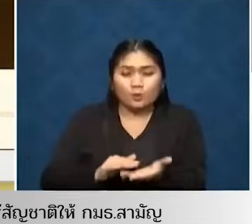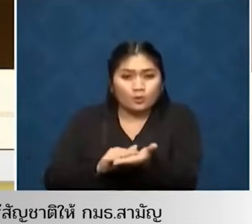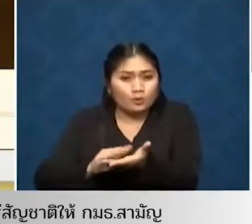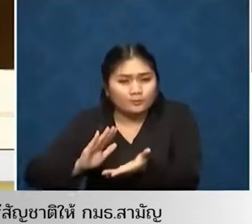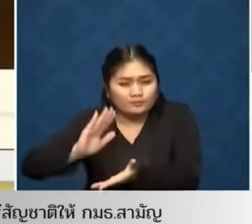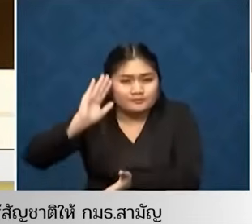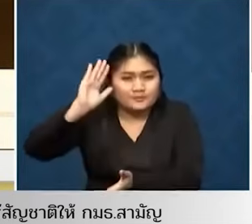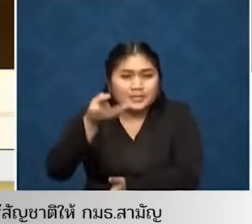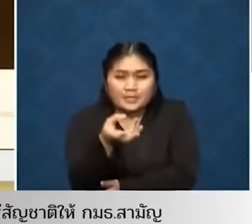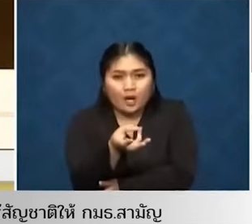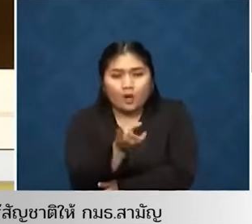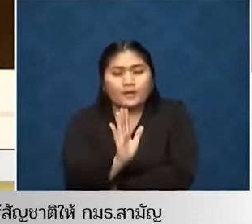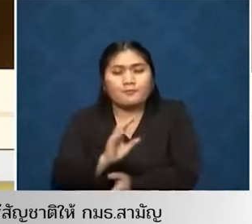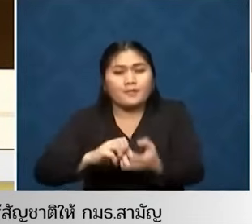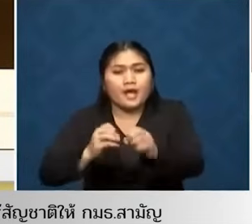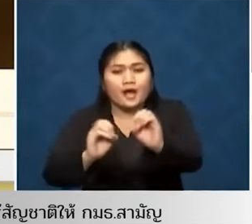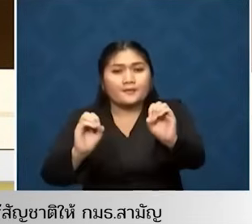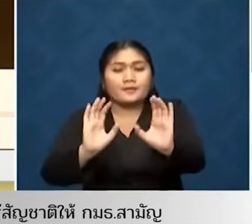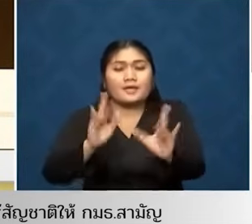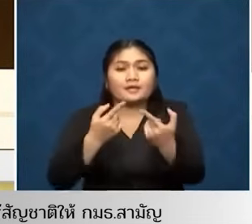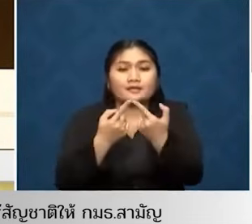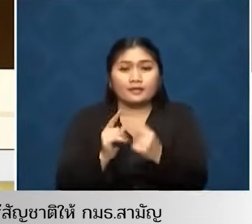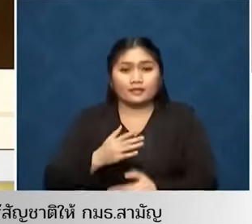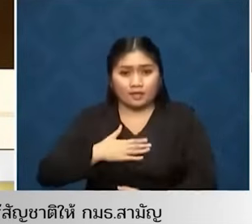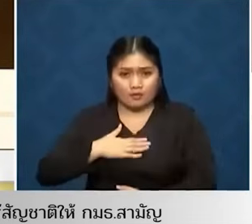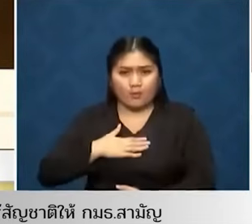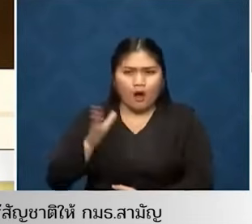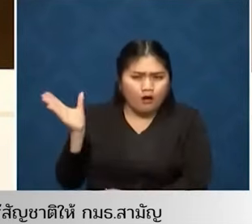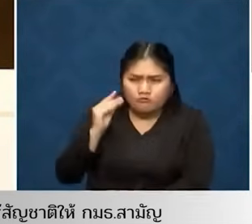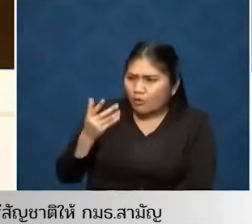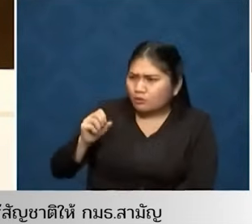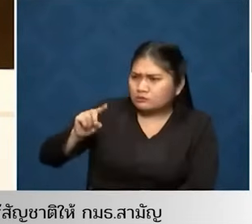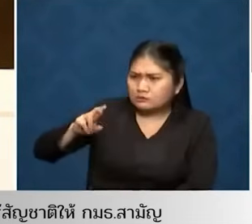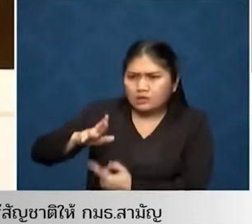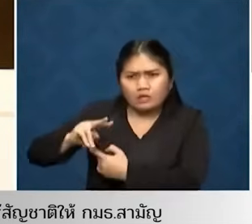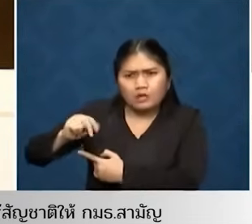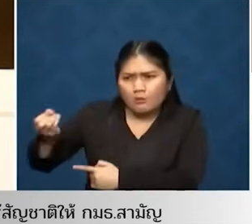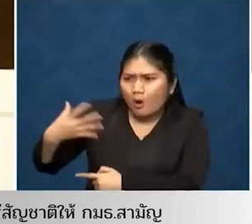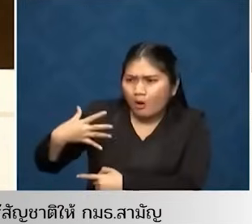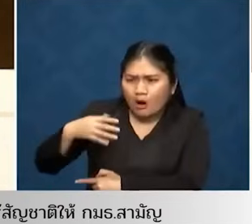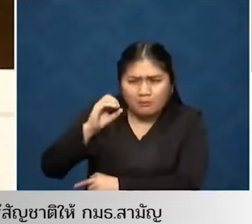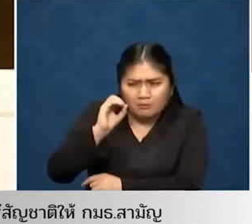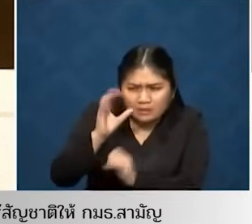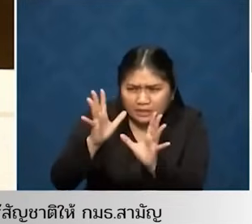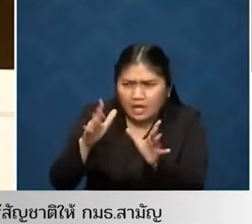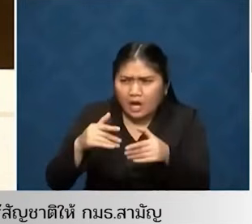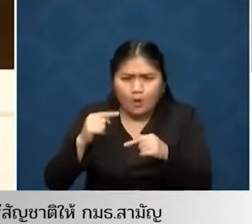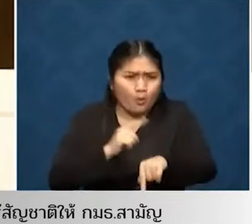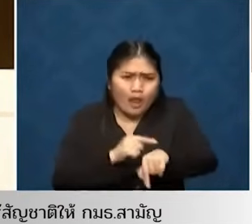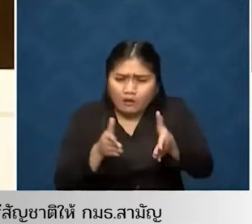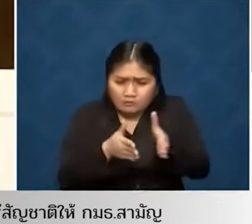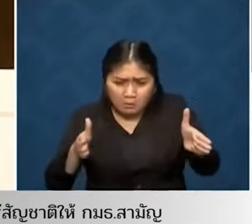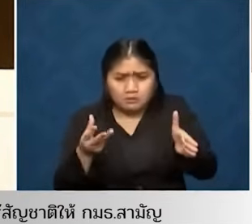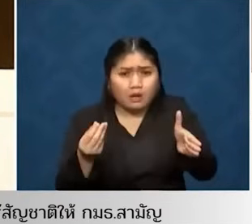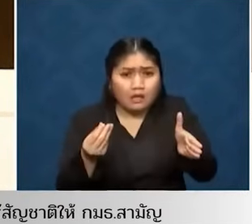ครับนิดเดียวครับไม่ขัดข้องครับเพราะว่าแพ้ไปแล้วแต่ว่าผมฟังคุณสรันไม่ชัดว่ามีกรอบระยะเวลาไหมครับ เดี๋ยวจะถามอ ีกครั้งนึงนะ